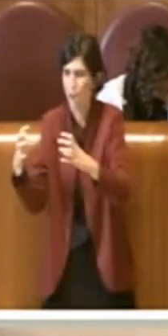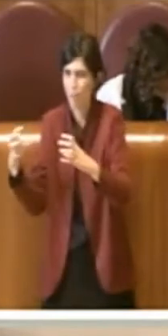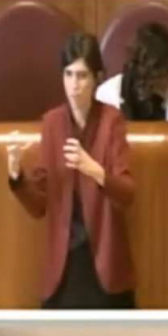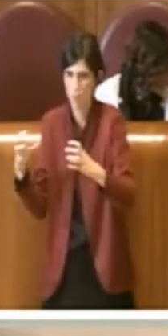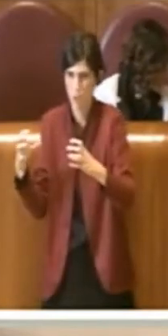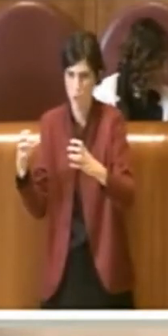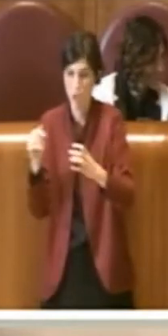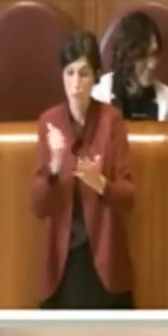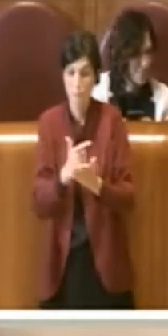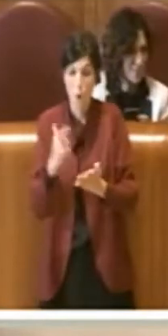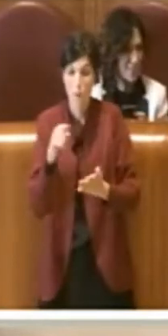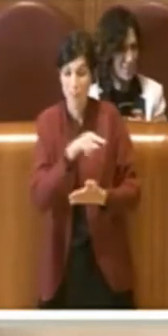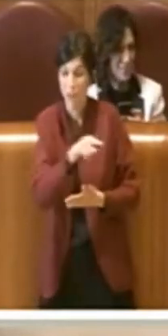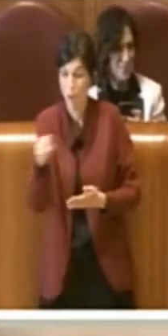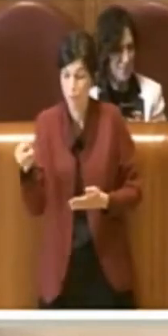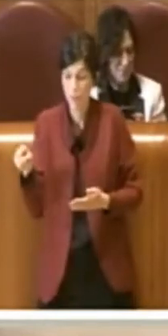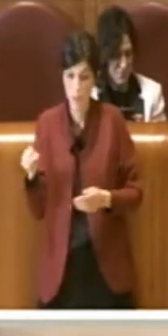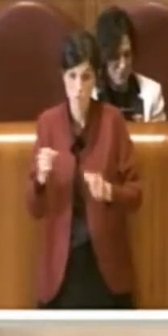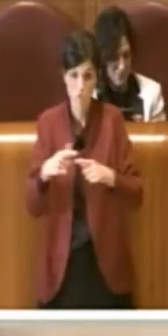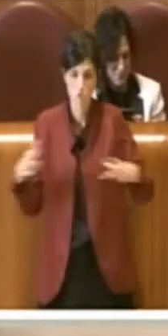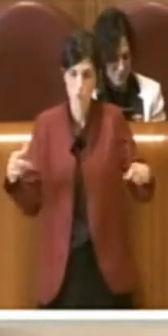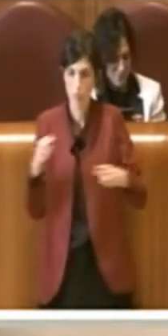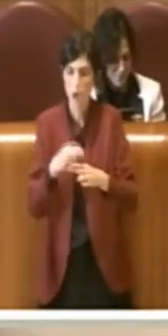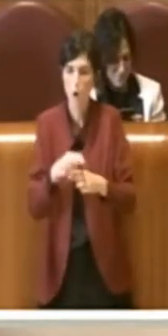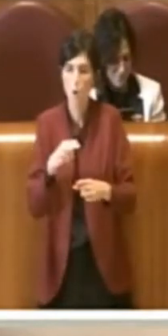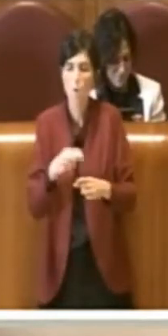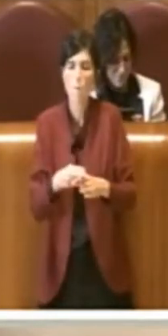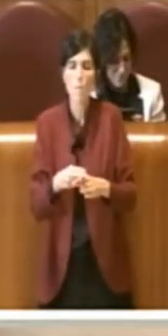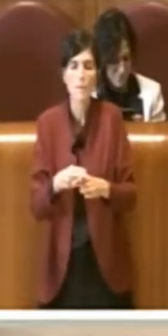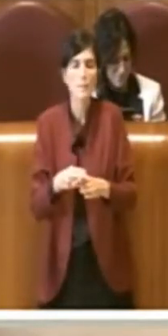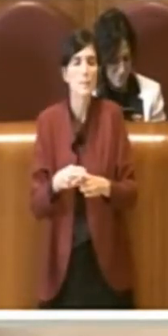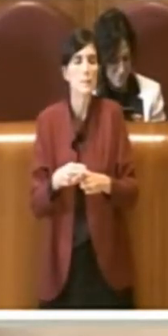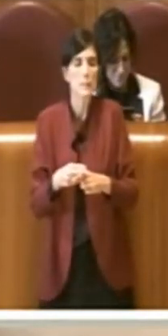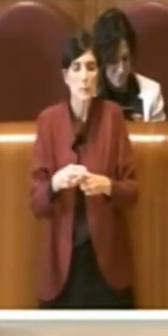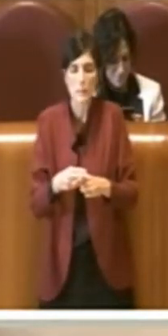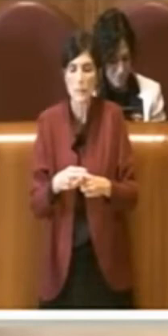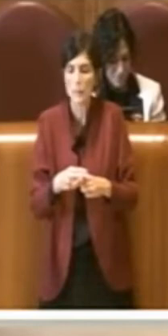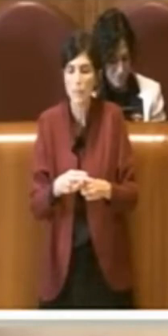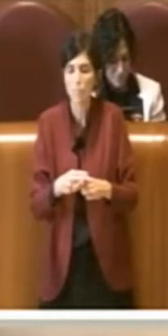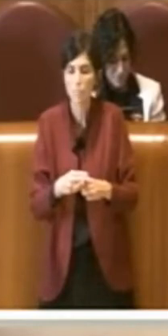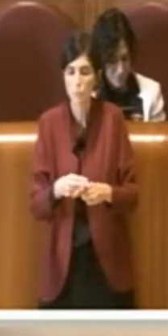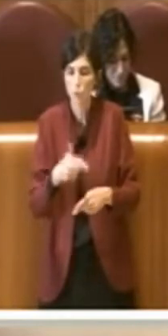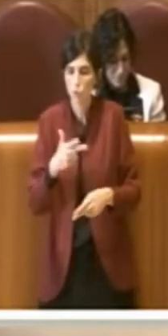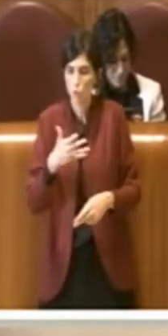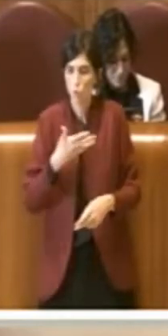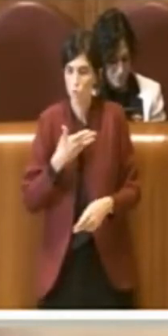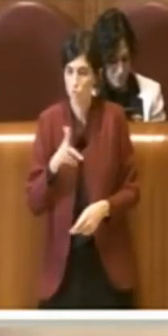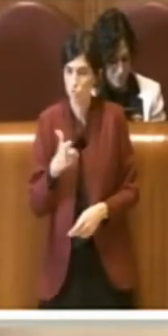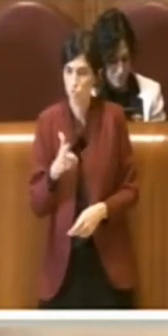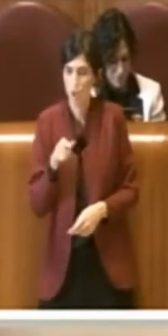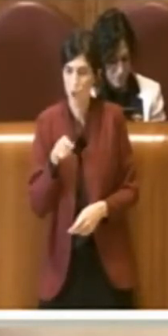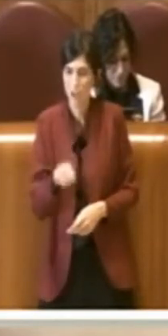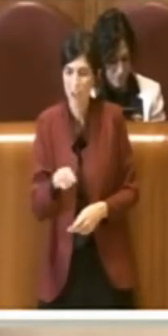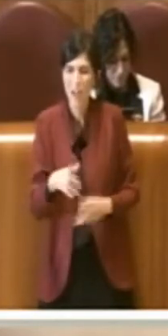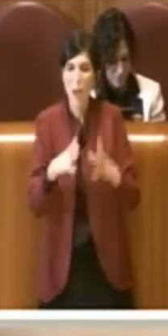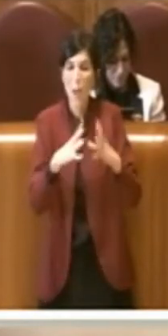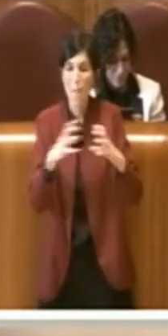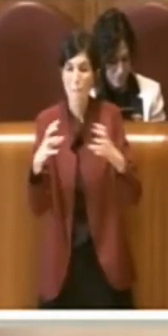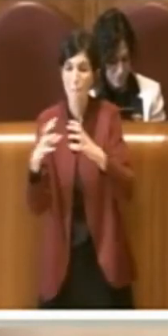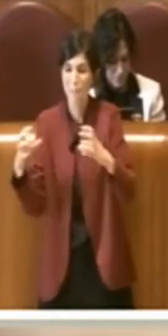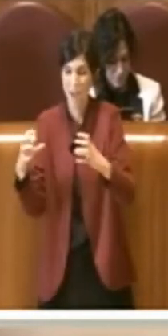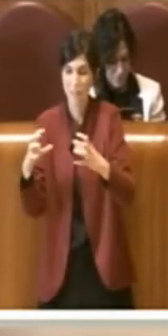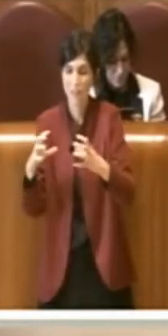importanti che questa città purtroppo non aveva, ed erano gli impianti di compostaggio. Perché